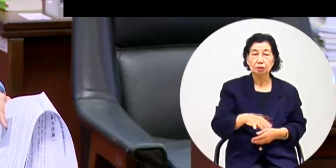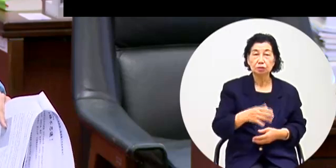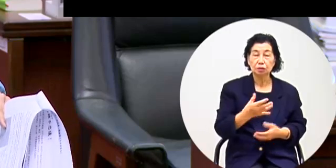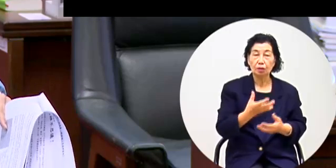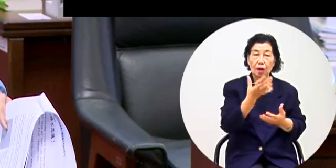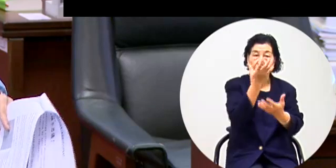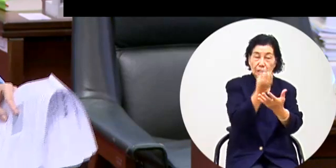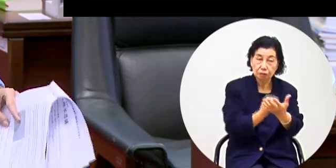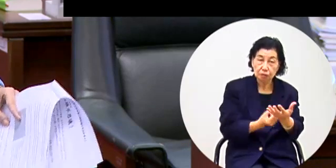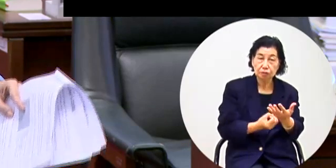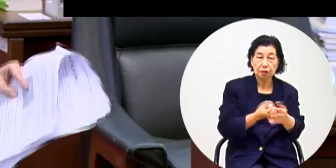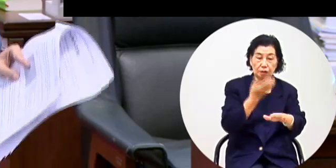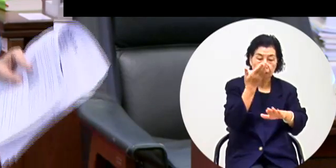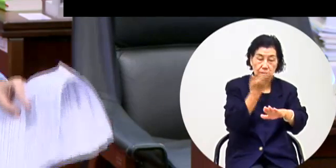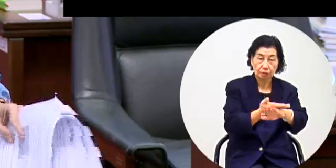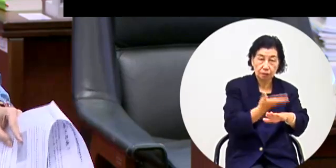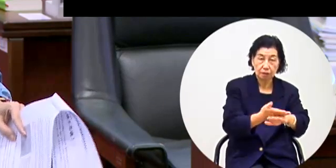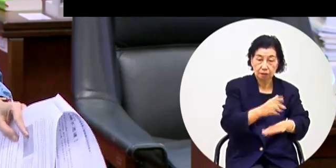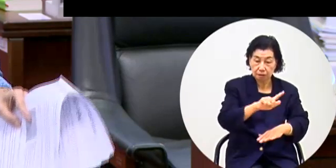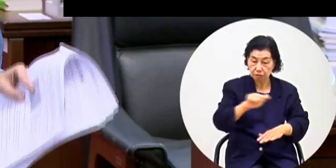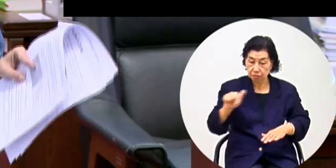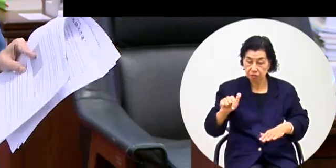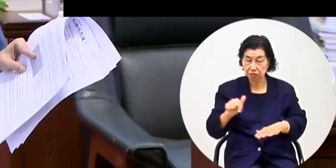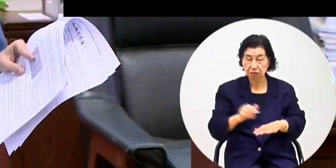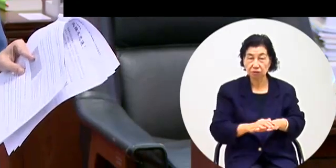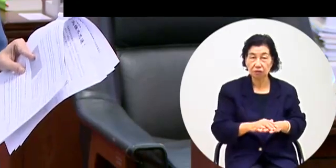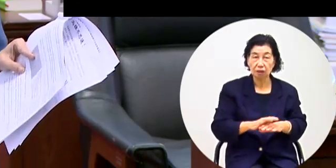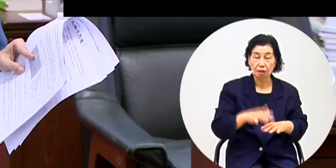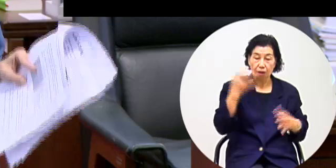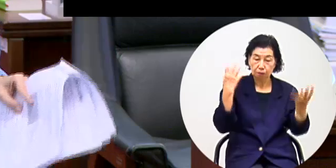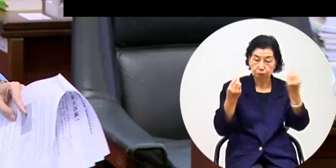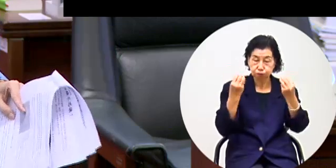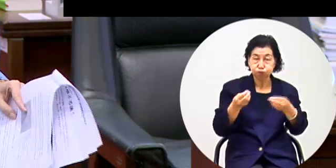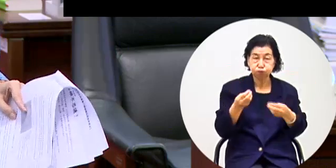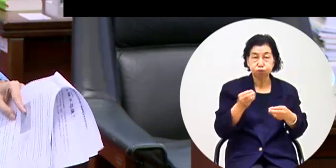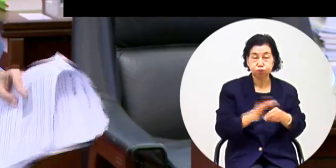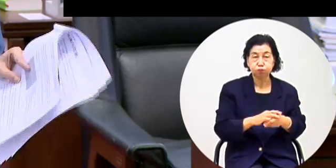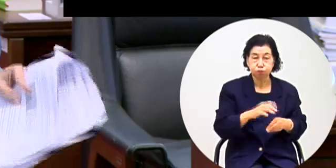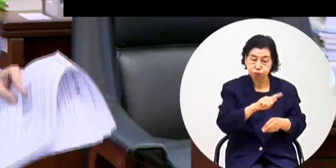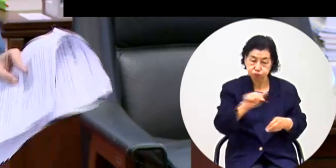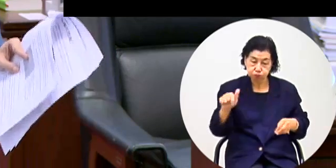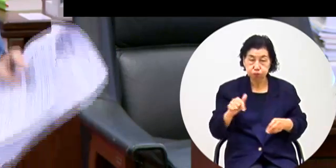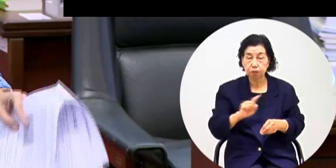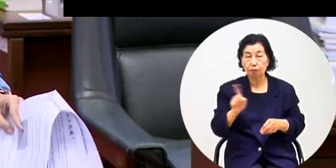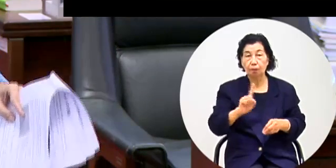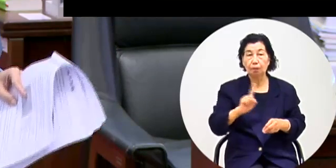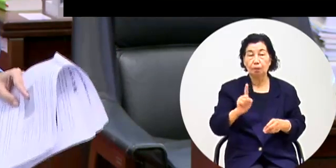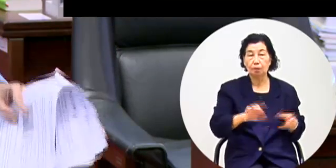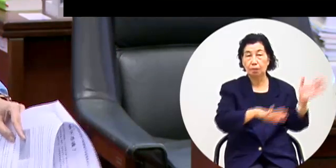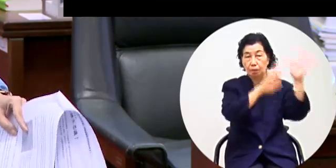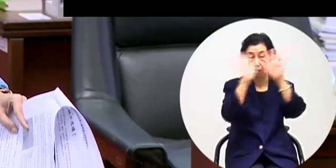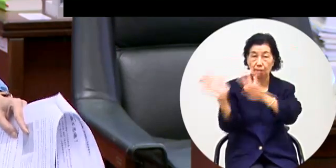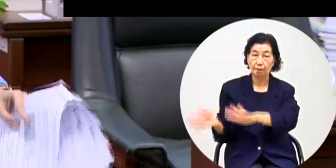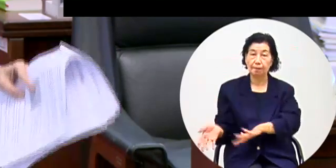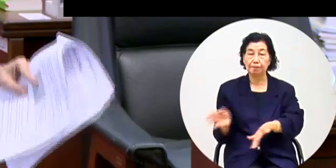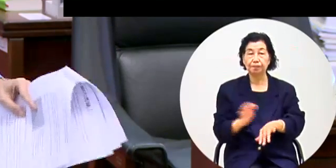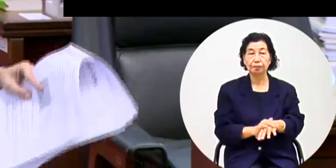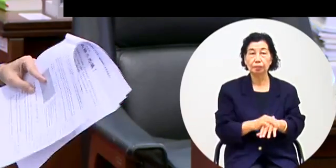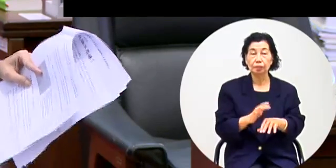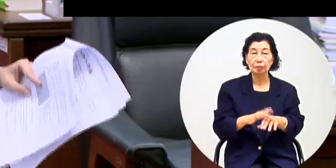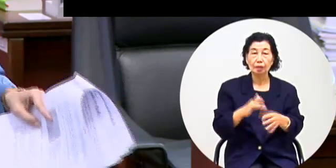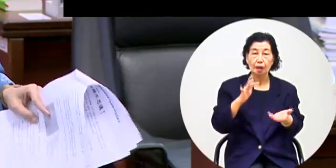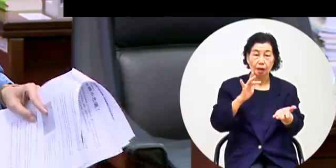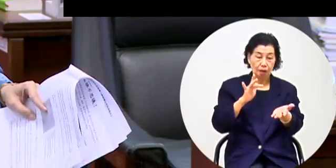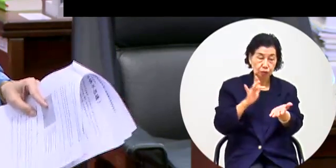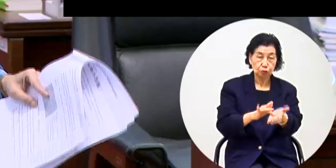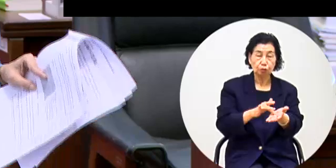知道里面有什么。但是呢，有毒的东西也有可能，有害土壤的东西也有可能。这些